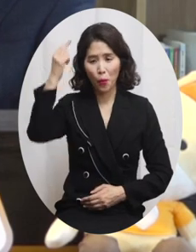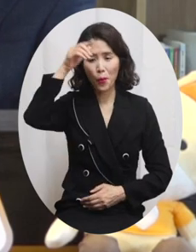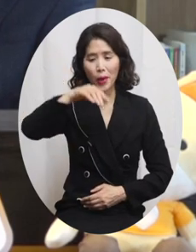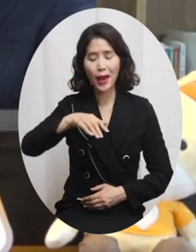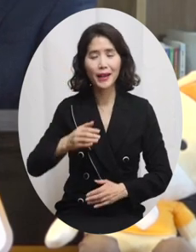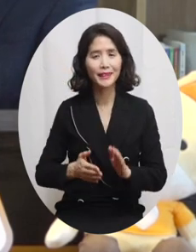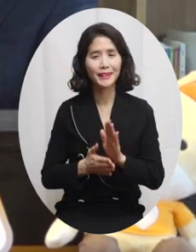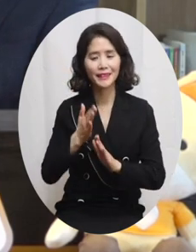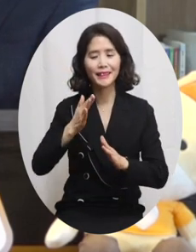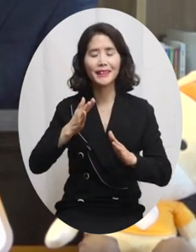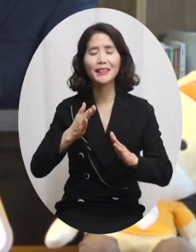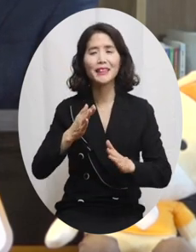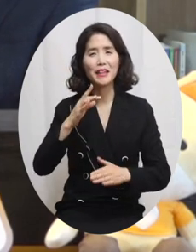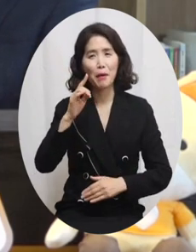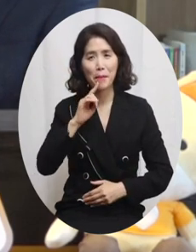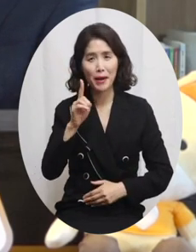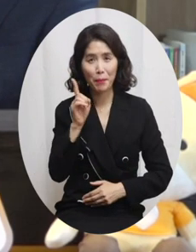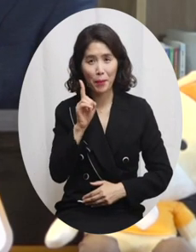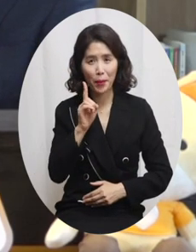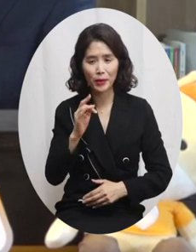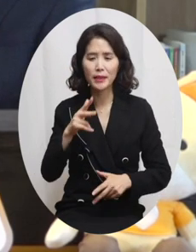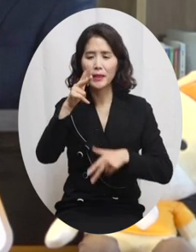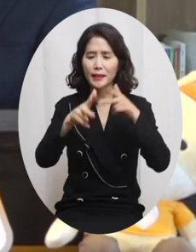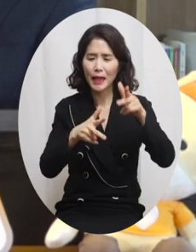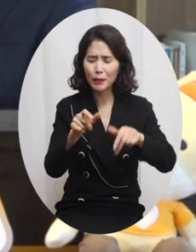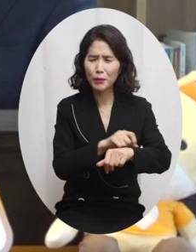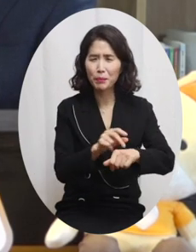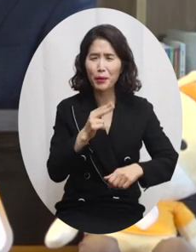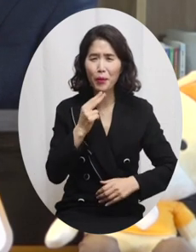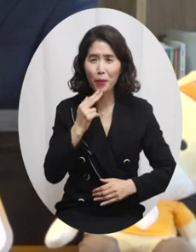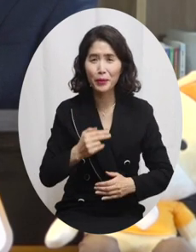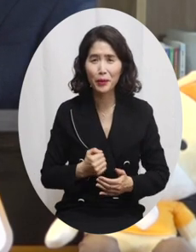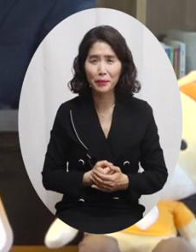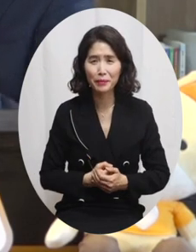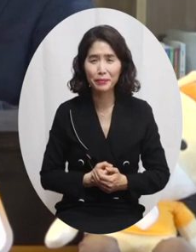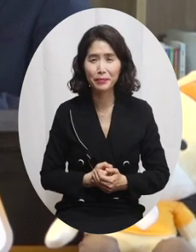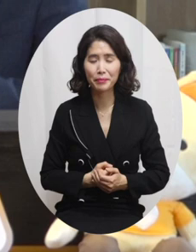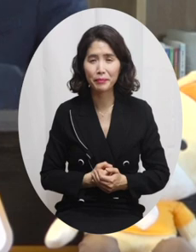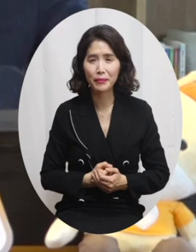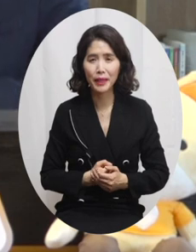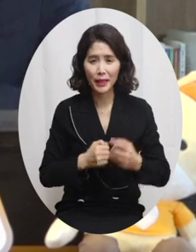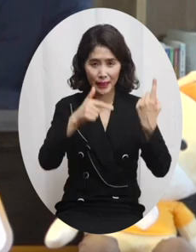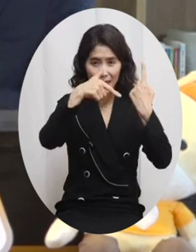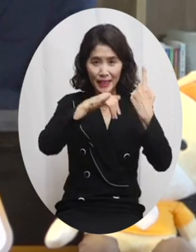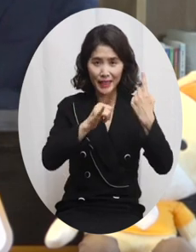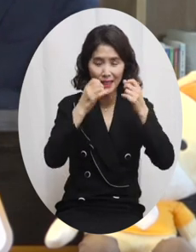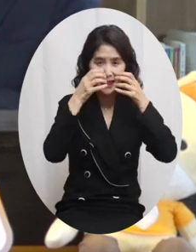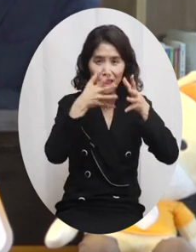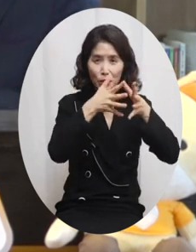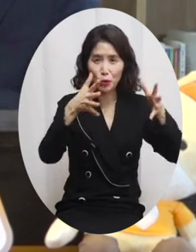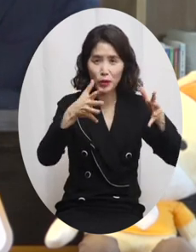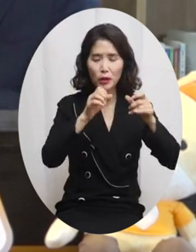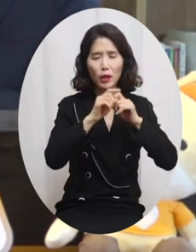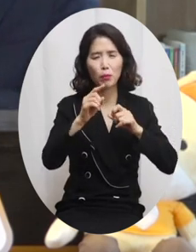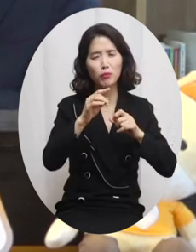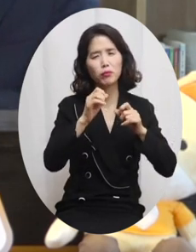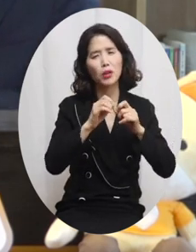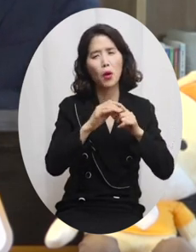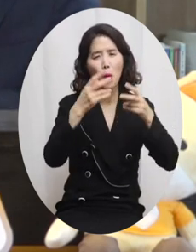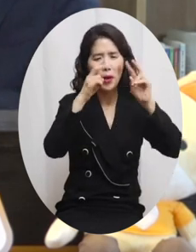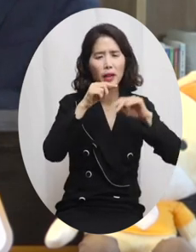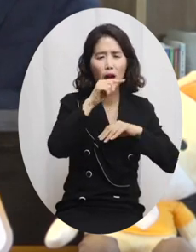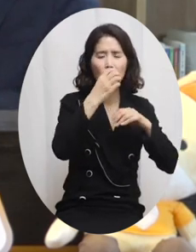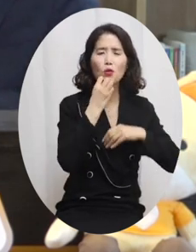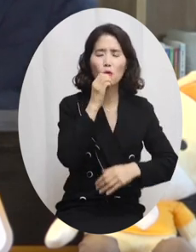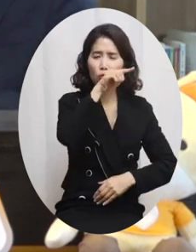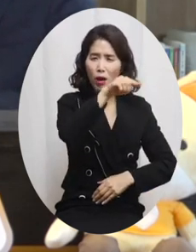고향시 하면 그 산업이 없어요. 그리고 일기 신도시도 철저하게 배드타운으로 이렇게 이제